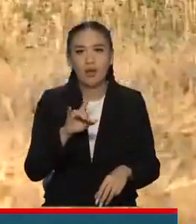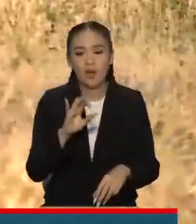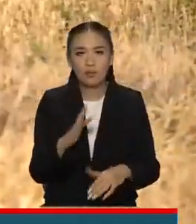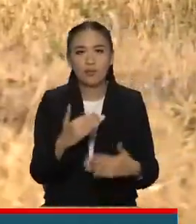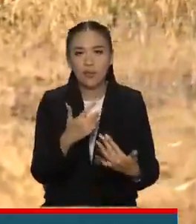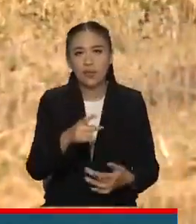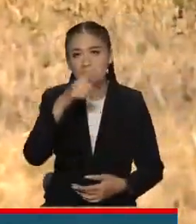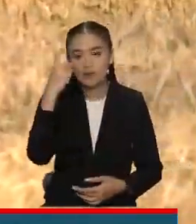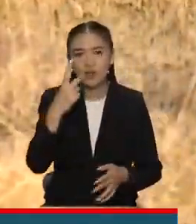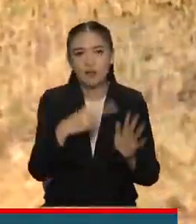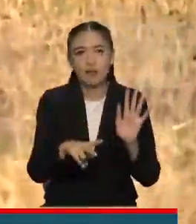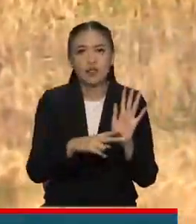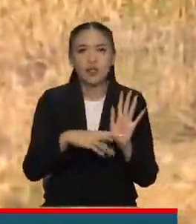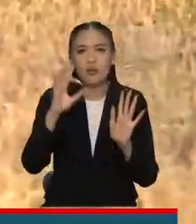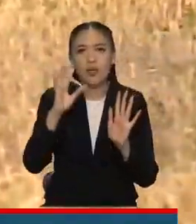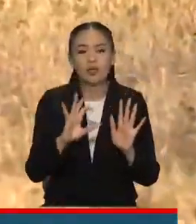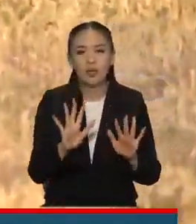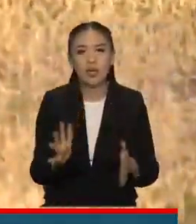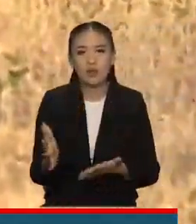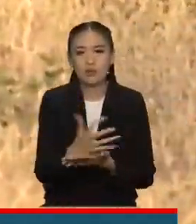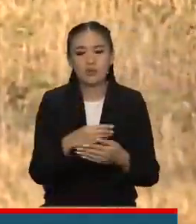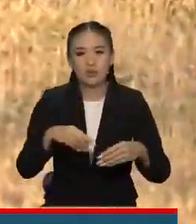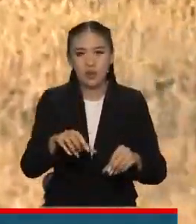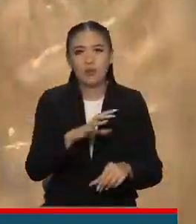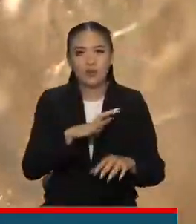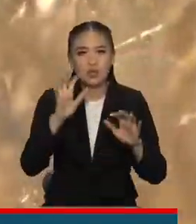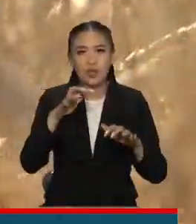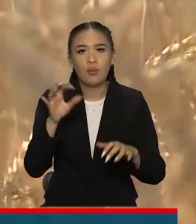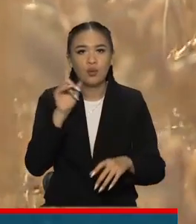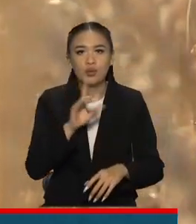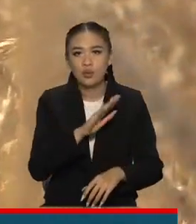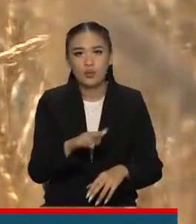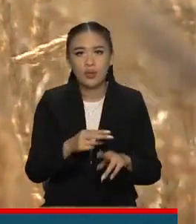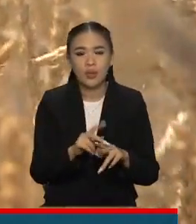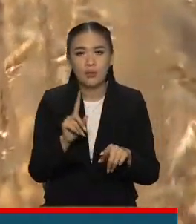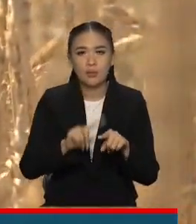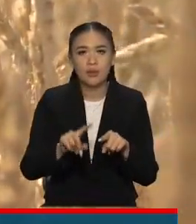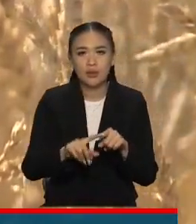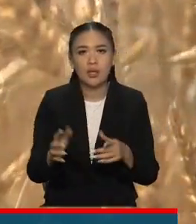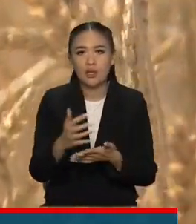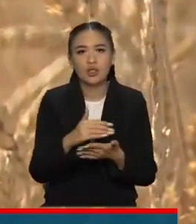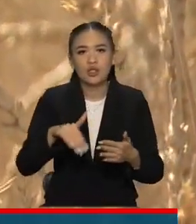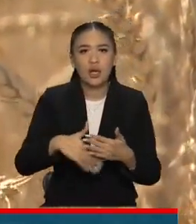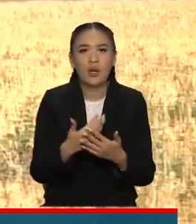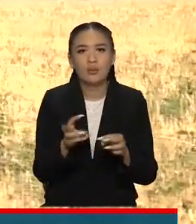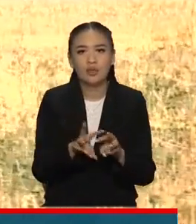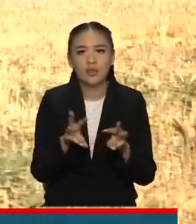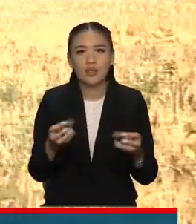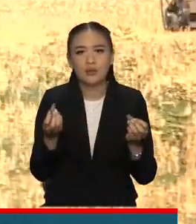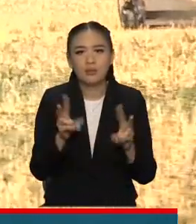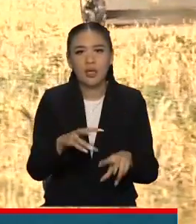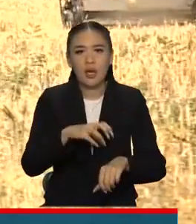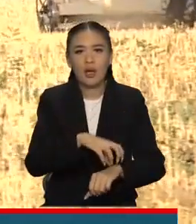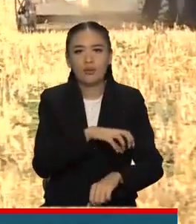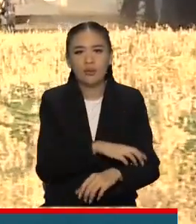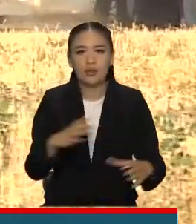астықтың 27% жиналған. Өнімді жаңбырға ұрындырмай, шашпай, төкпей жинап алушы жаңа министр келе сала арнайы комиссия